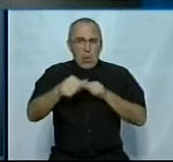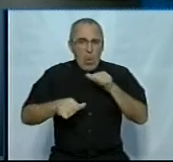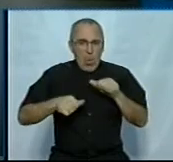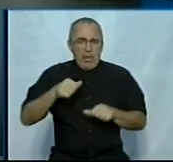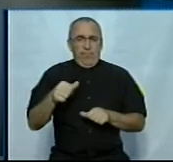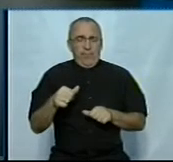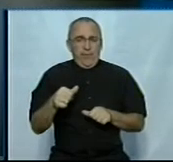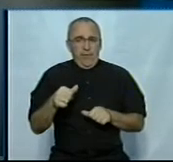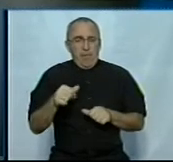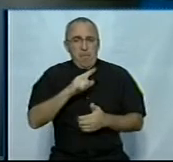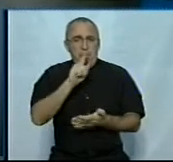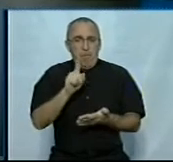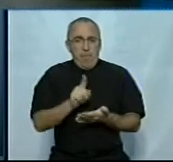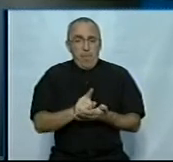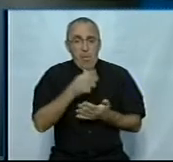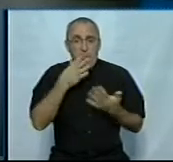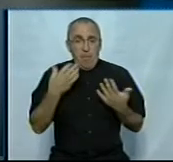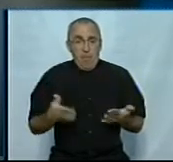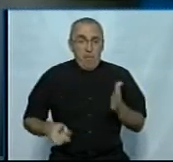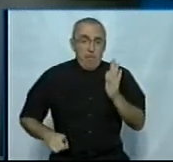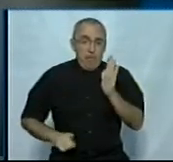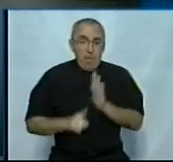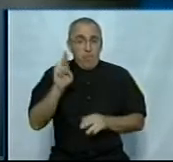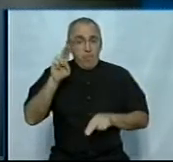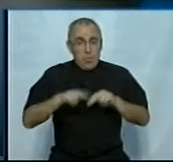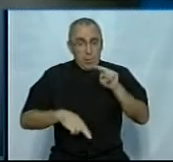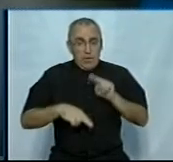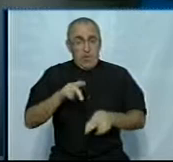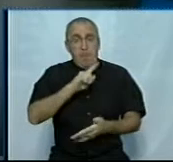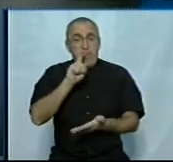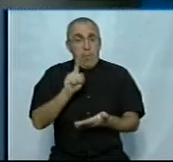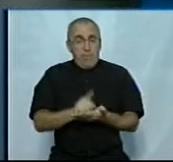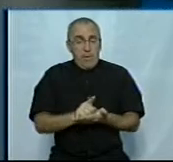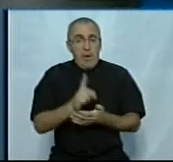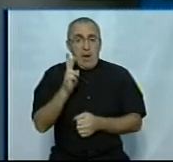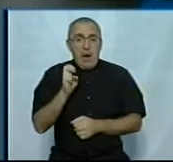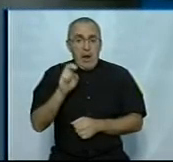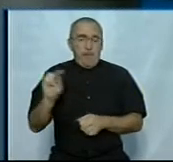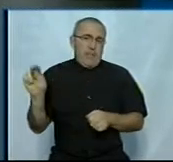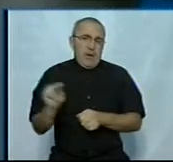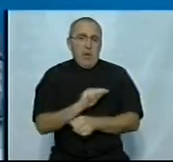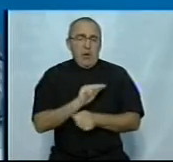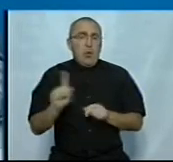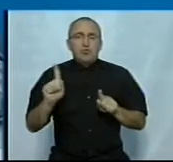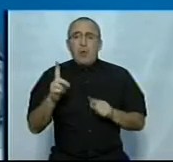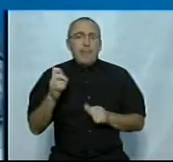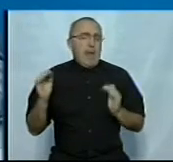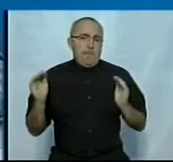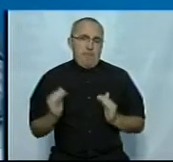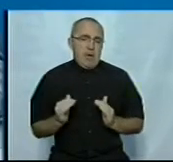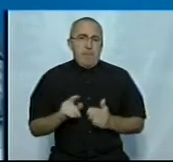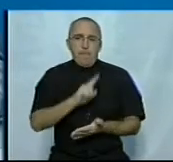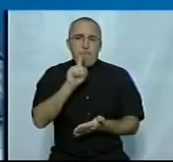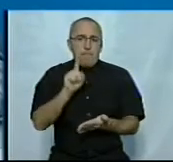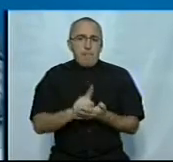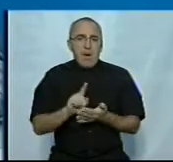вже повинно з моменту початку будівництва, повинно капітально ремонтуватися, щонайменше,